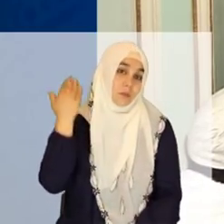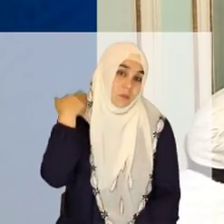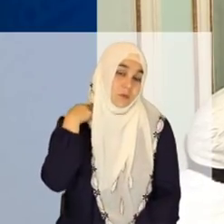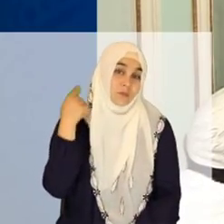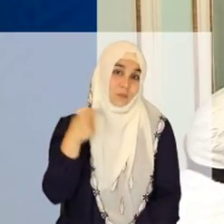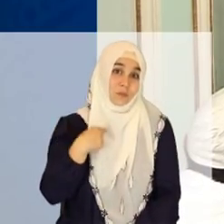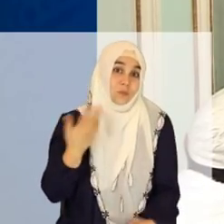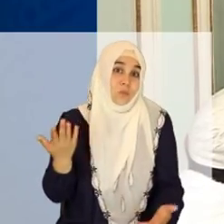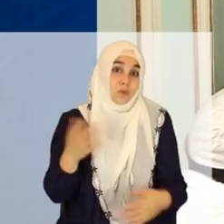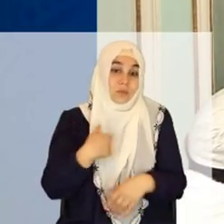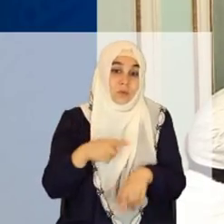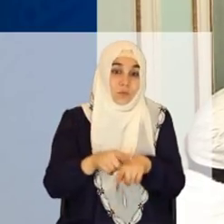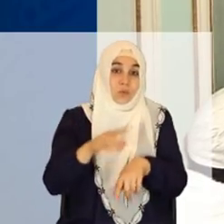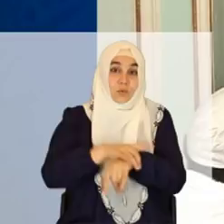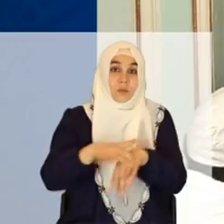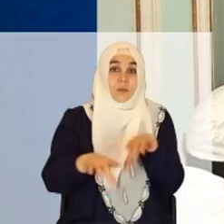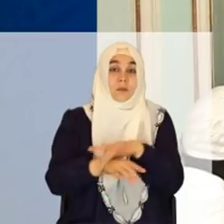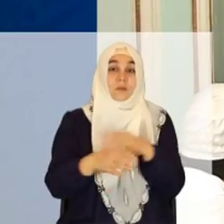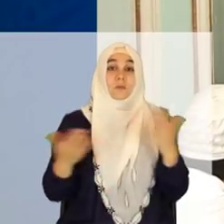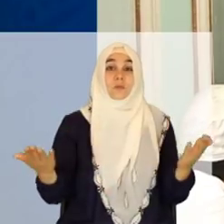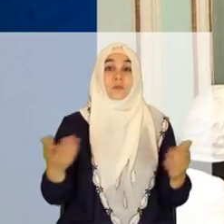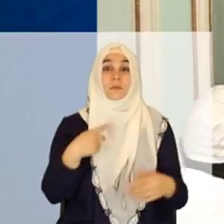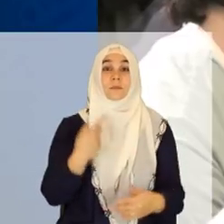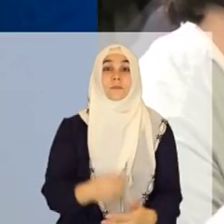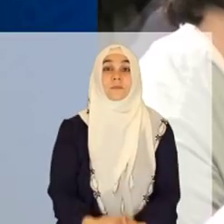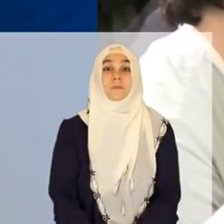bir urib, mashindan boshqa bo'yin yo'q dedi.